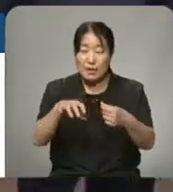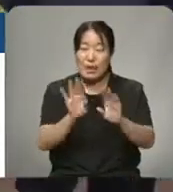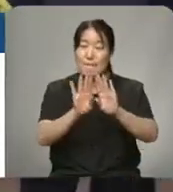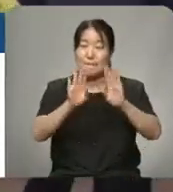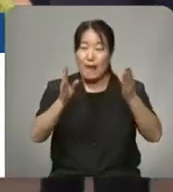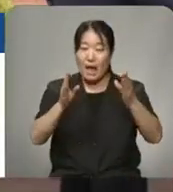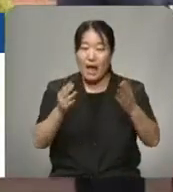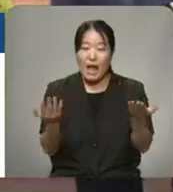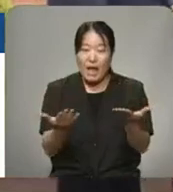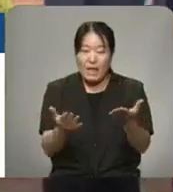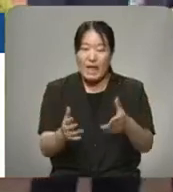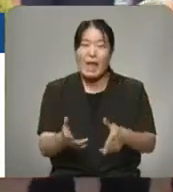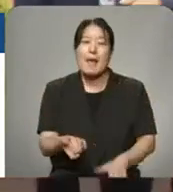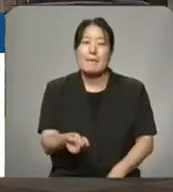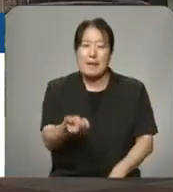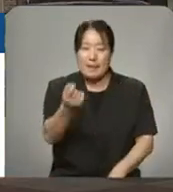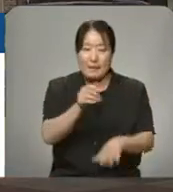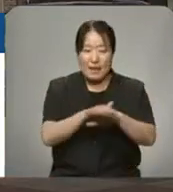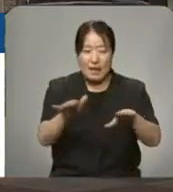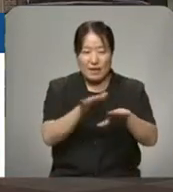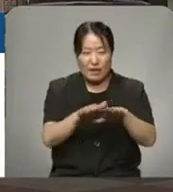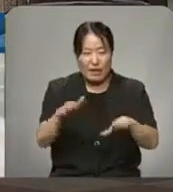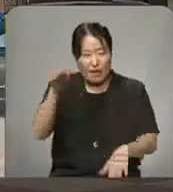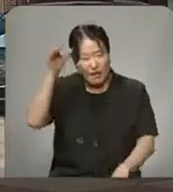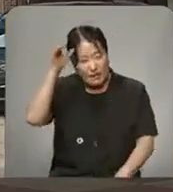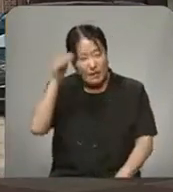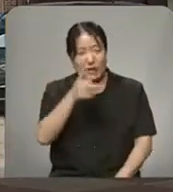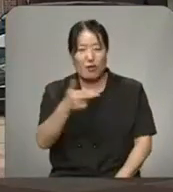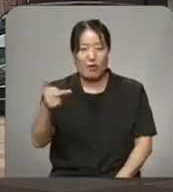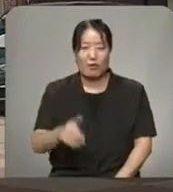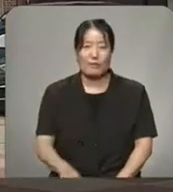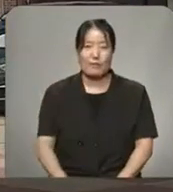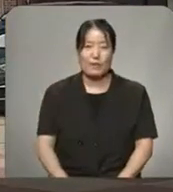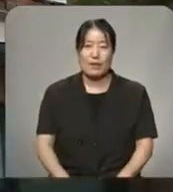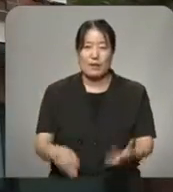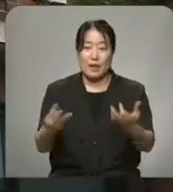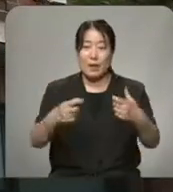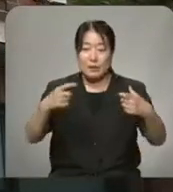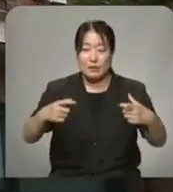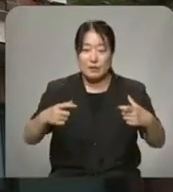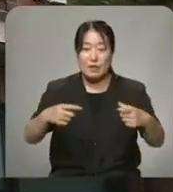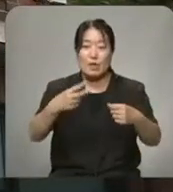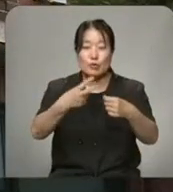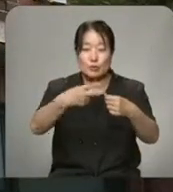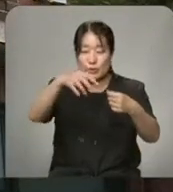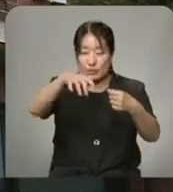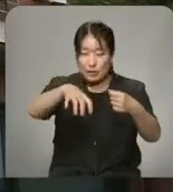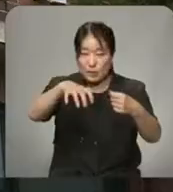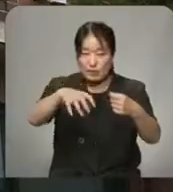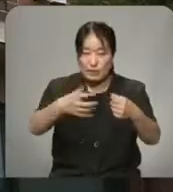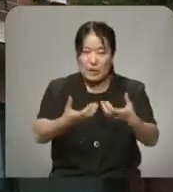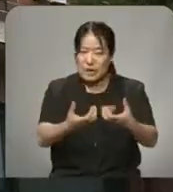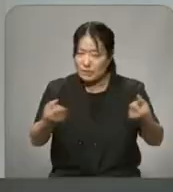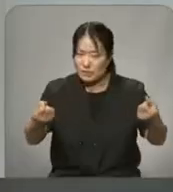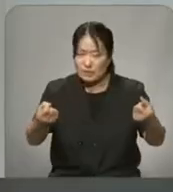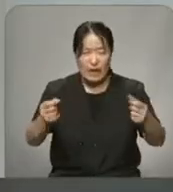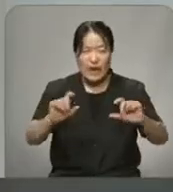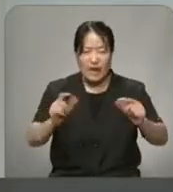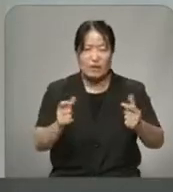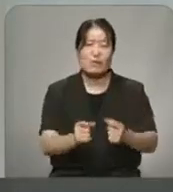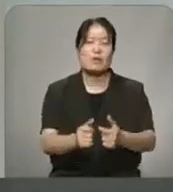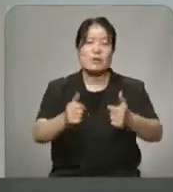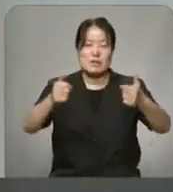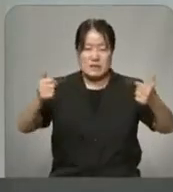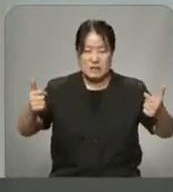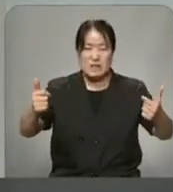빨리 진행될 수 있어서 큰 기대가. 강원도는 제2청사 글로벌 본부가 분산이 아닌 확장의 개념이라고